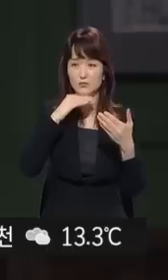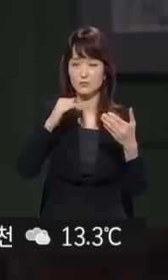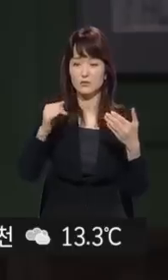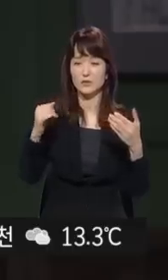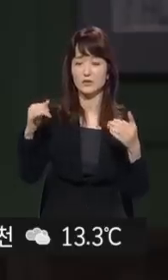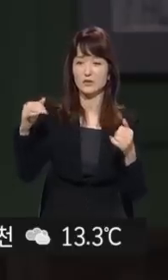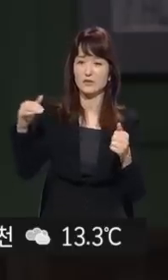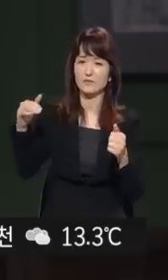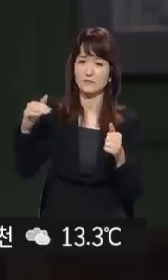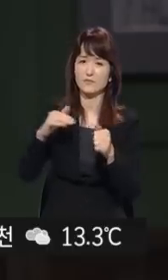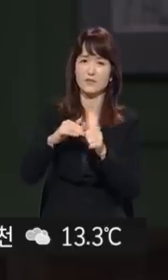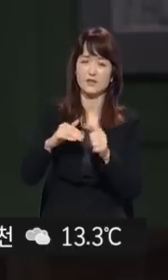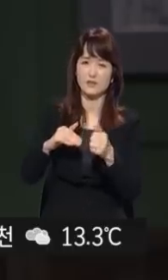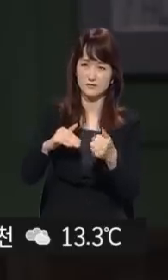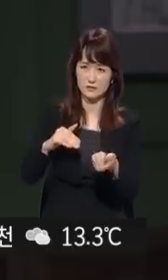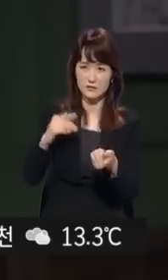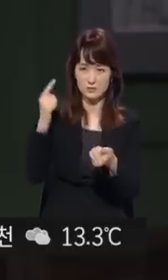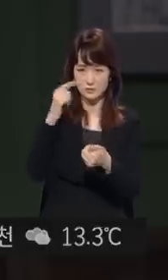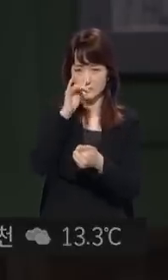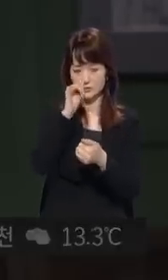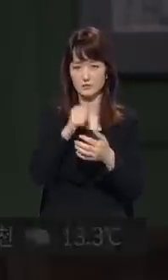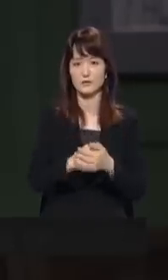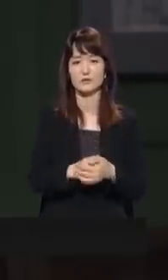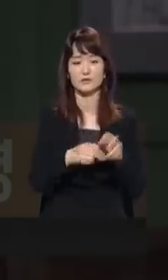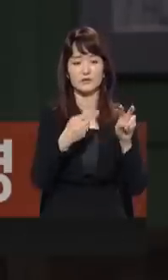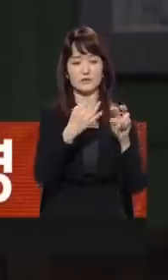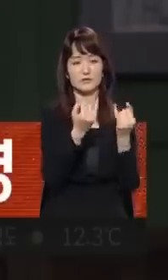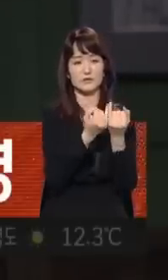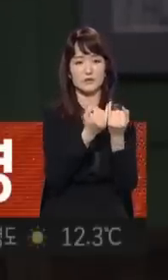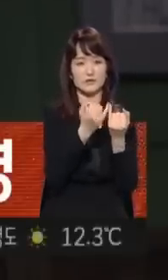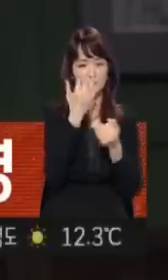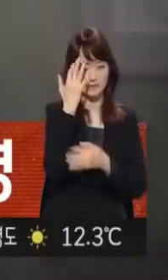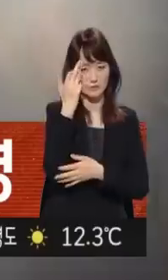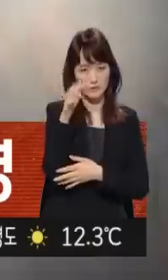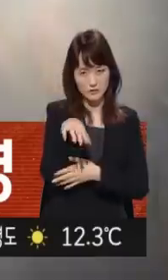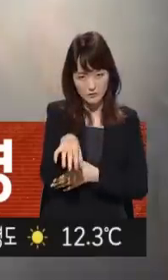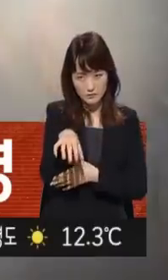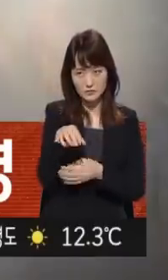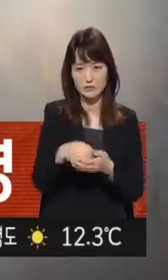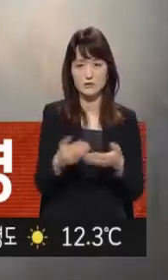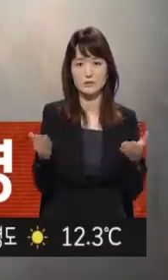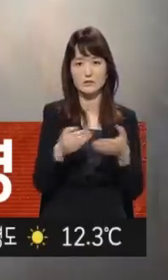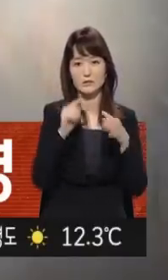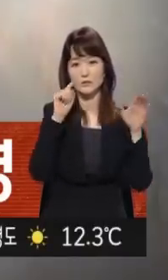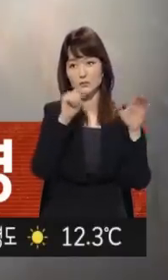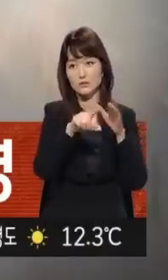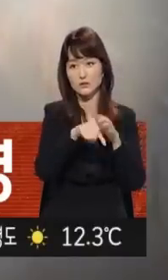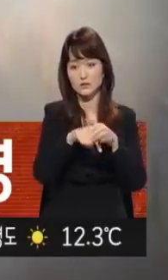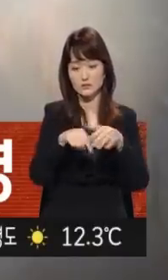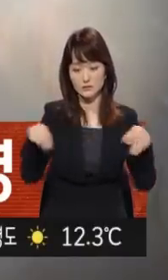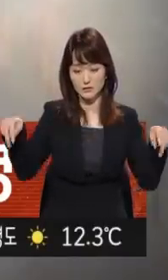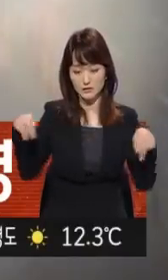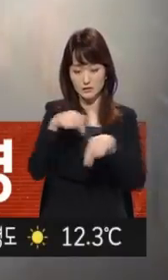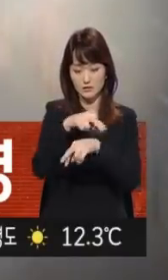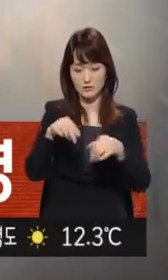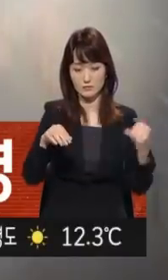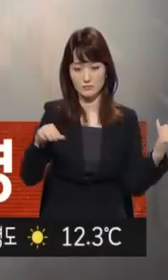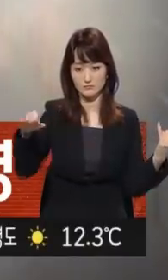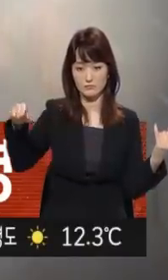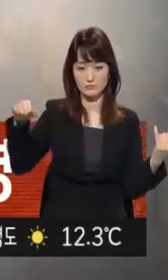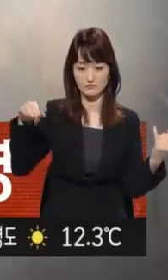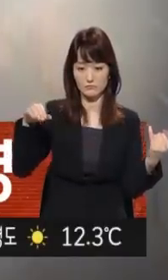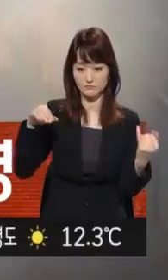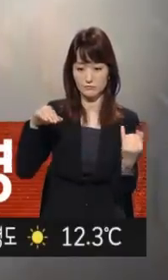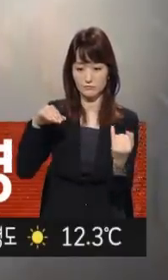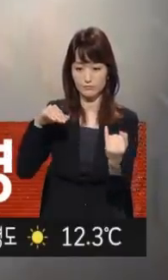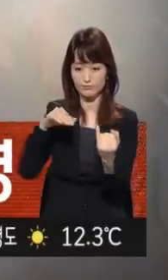않은 것 같은데요 이번에는 20대 여성이 울산에서 출근길에 횡단보도를 건너다가 사고를 당했습니다 통행차량이 아직